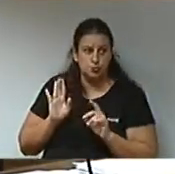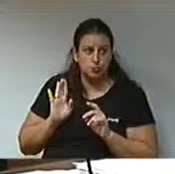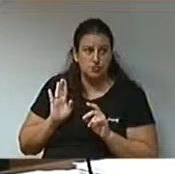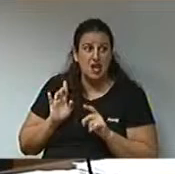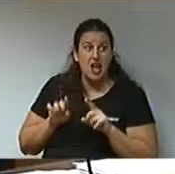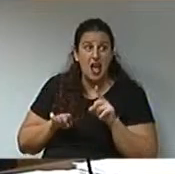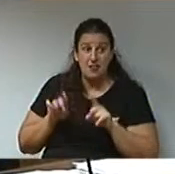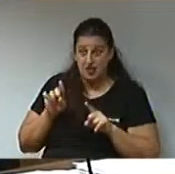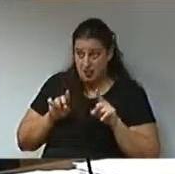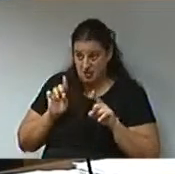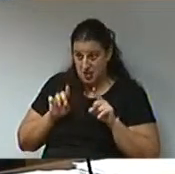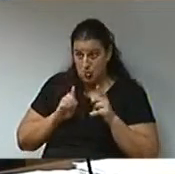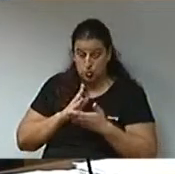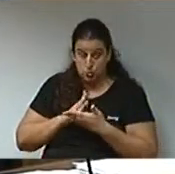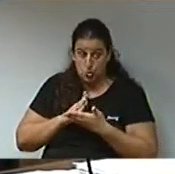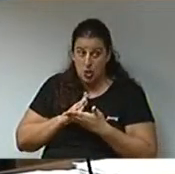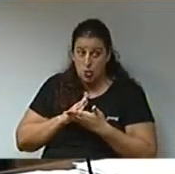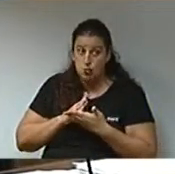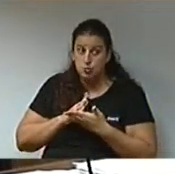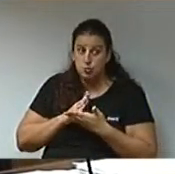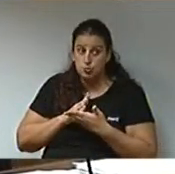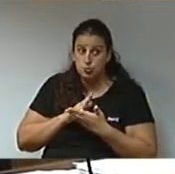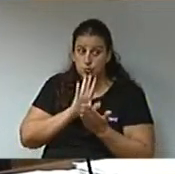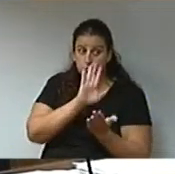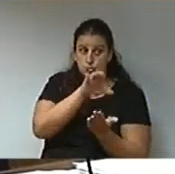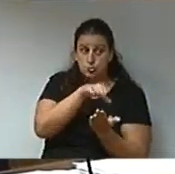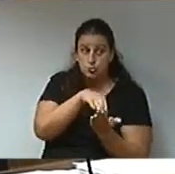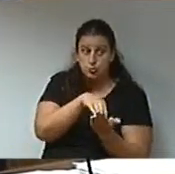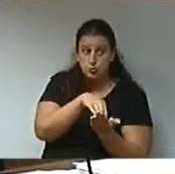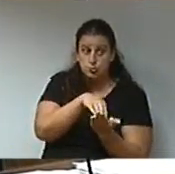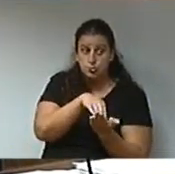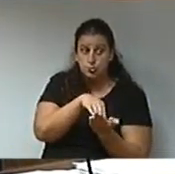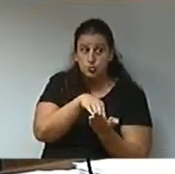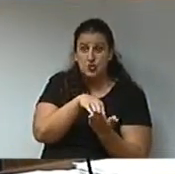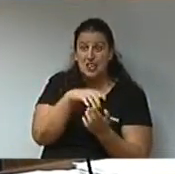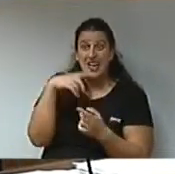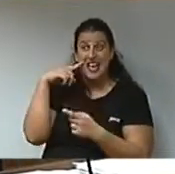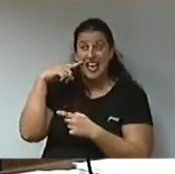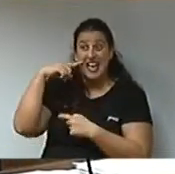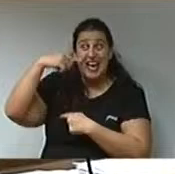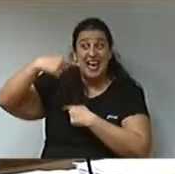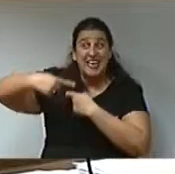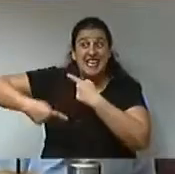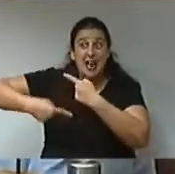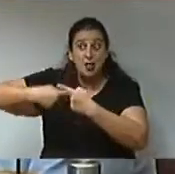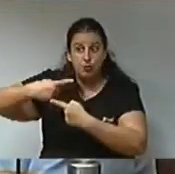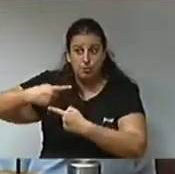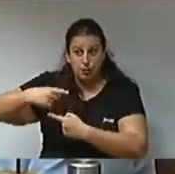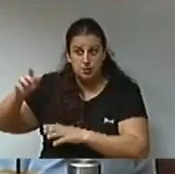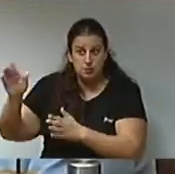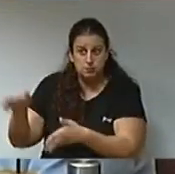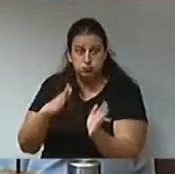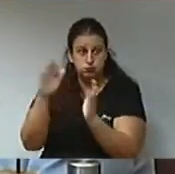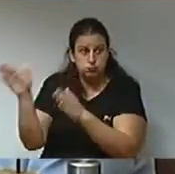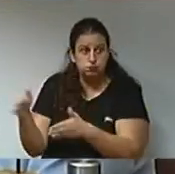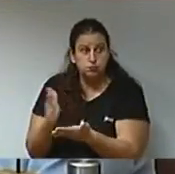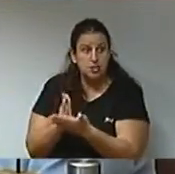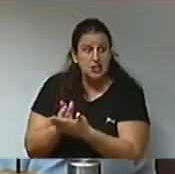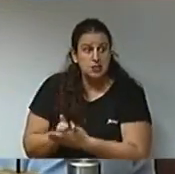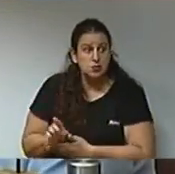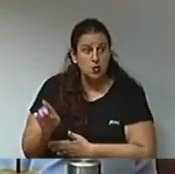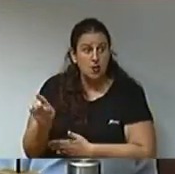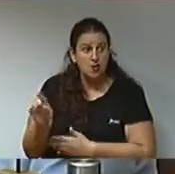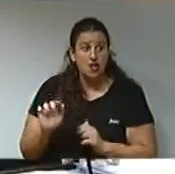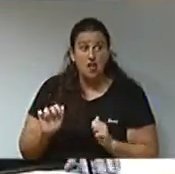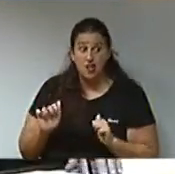hi havien a vegades col·legis que totes, diverses generacions han estudiat allí i no havien començat encara, quan